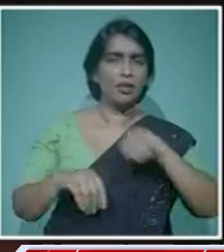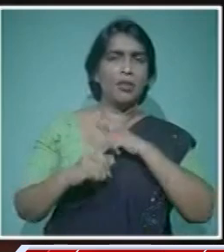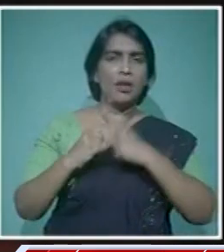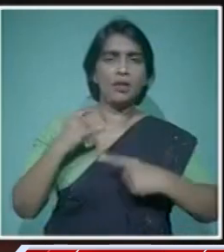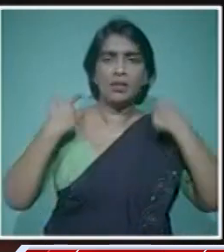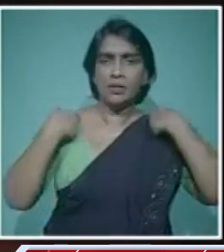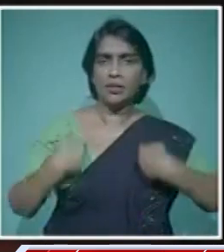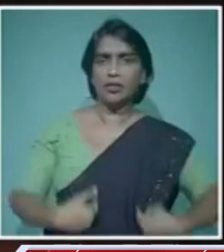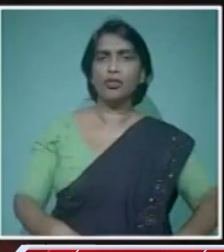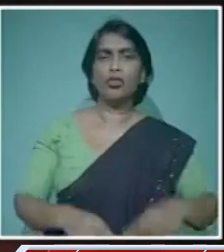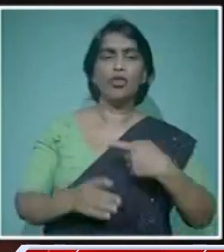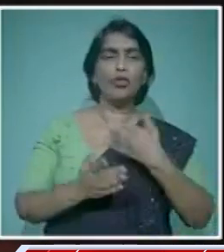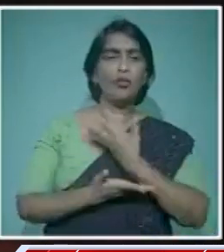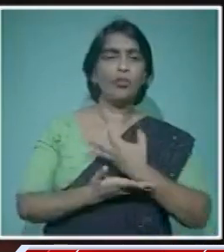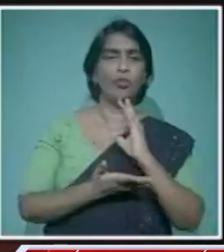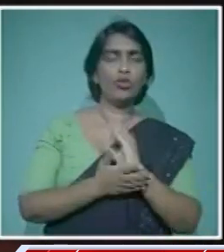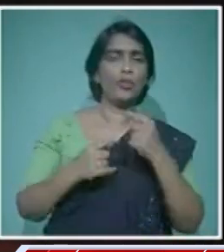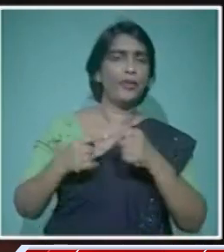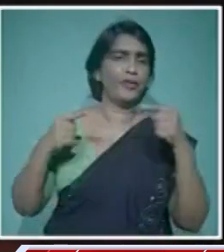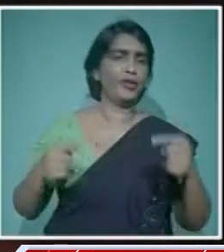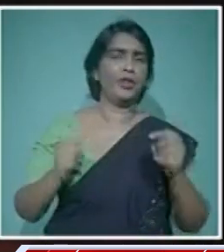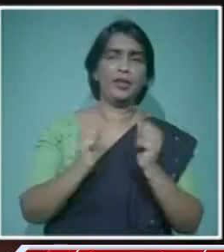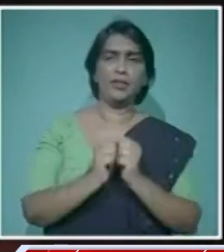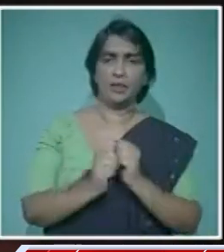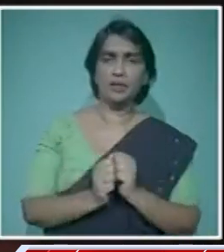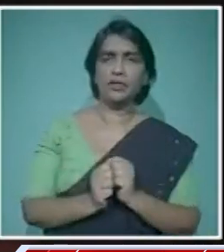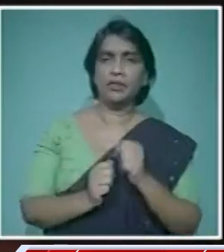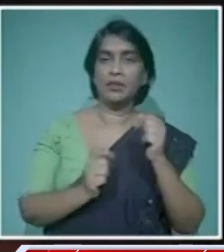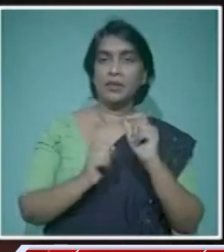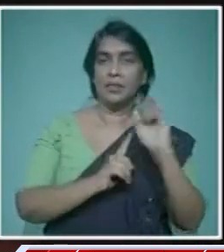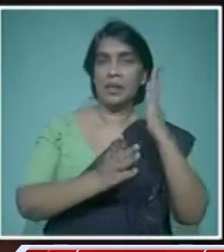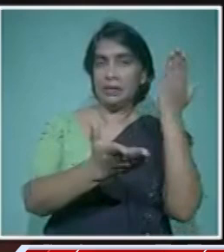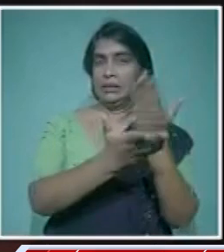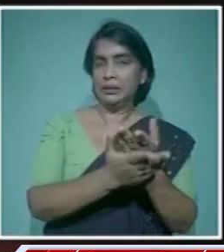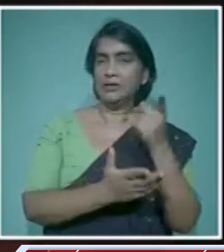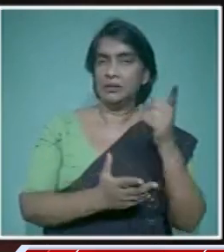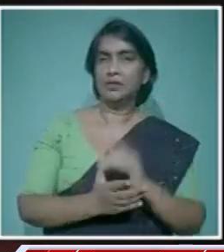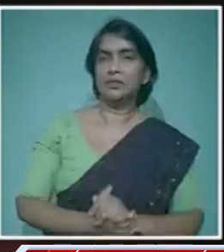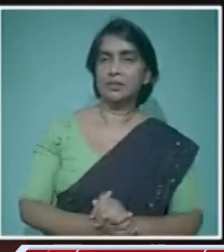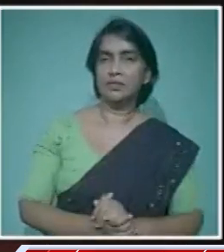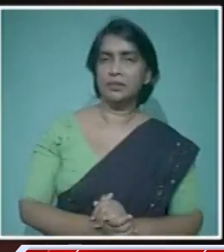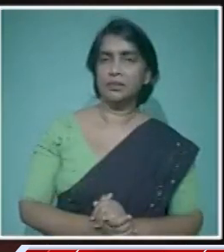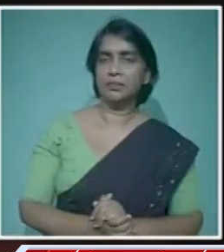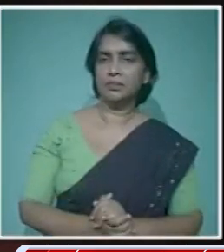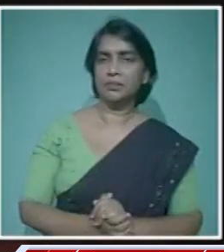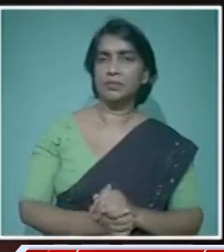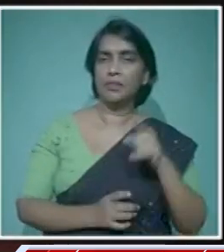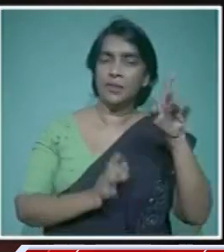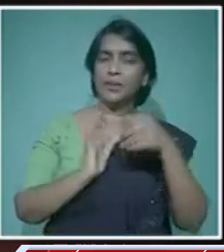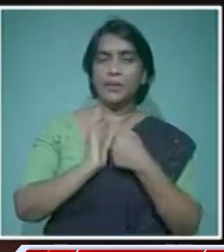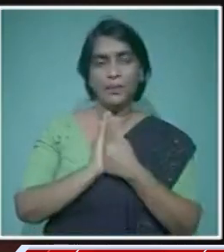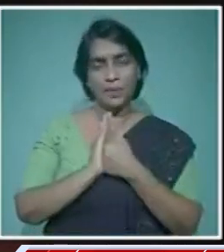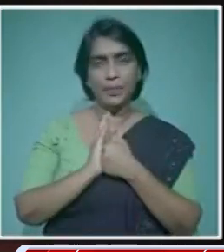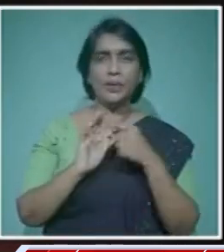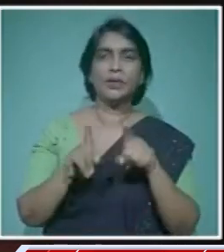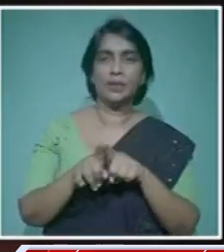අඟුලිමාල බුදුරජාණන් වහන්සේට විරුද්ධව කටයුතු කරයි කියලා. මම හිතන්නේ ඒක හැන්සත්ගත වෙලක් තියෙනවා. එතුමාටත් ගෞරවයක් හැටියට